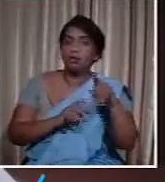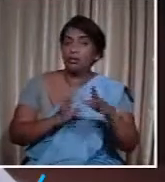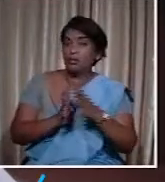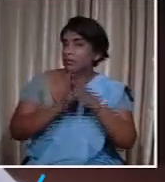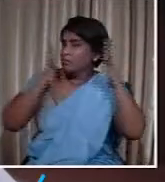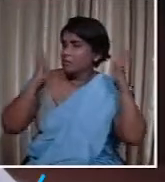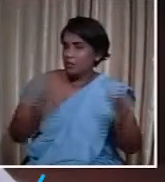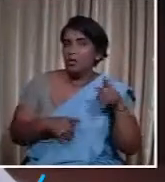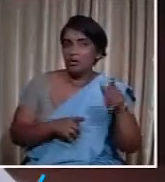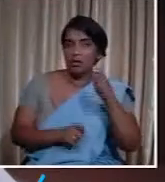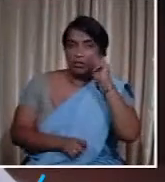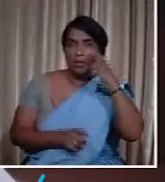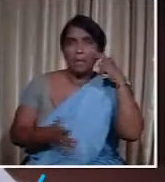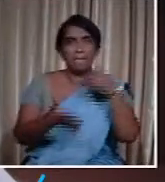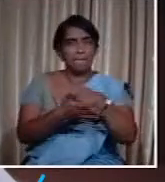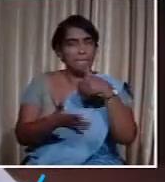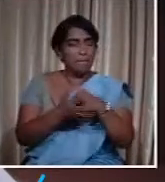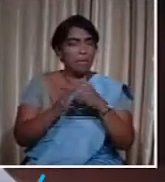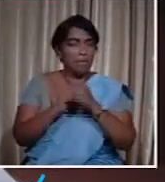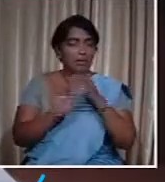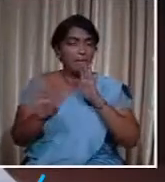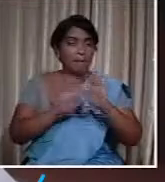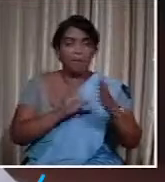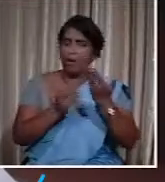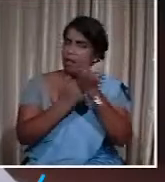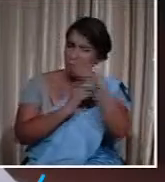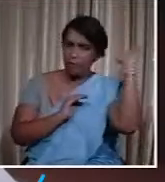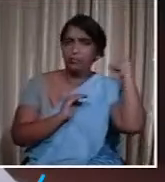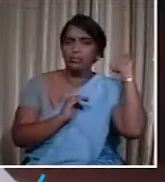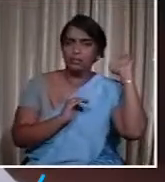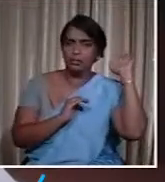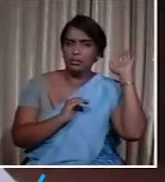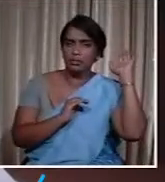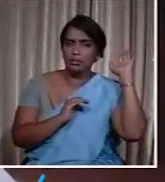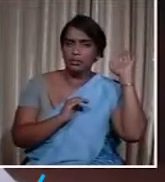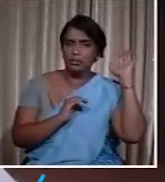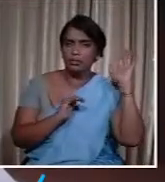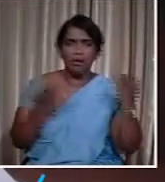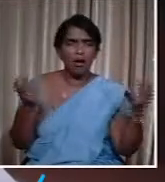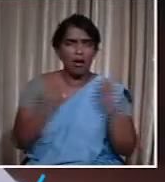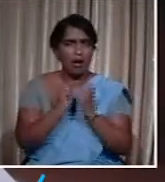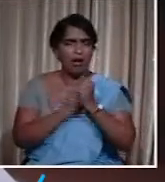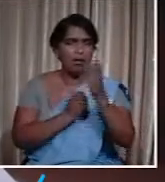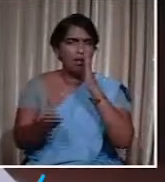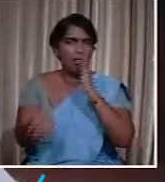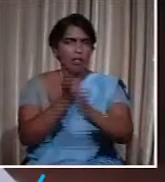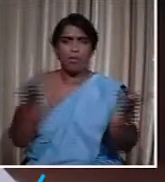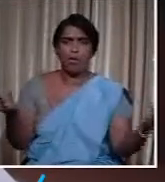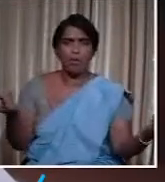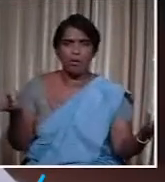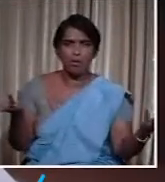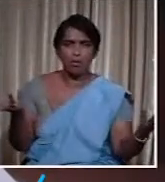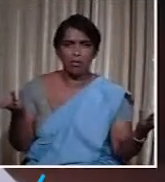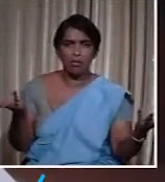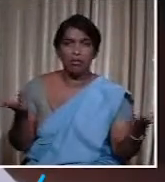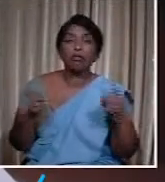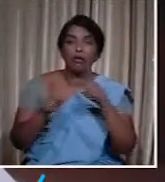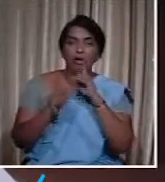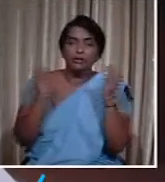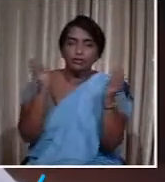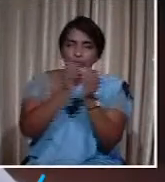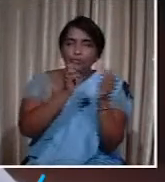විශාල ජන පීඩාවට ලක් කරපු පාලක කණ්ඩායම ඉවත් වෙන්න ඕන. එසේ නැතුව කොහොමද මේකට සාධාරණ කිටුවන්නේ? එය කුඩා